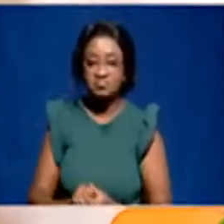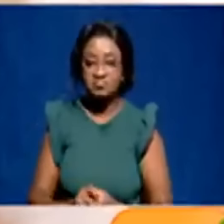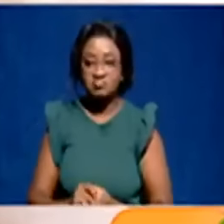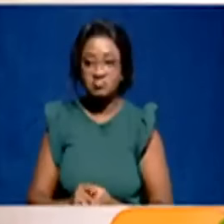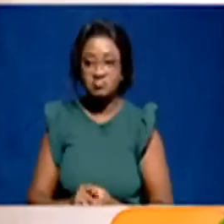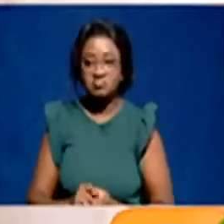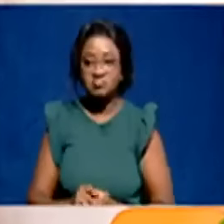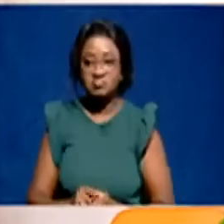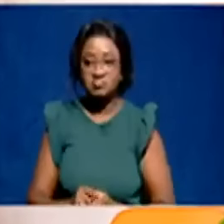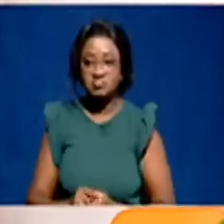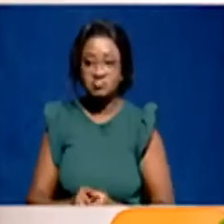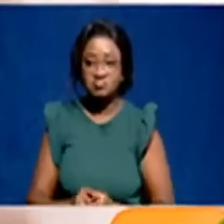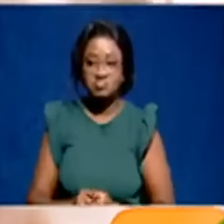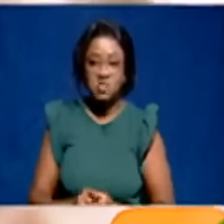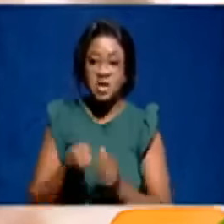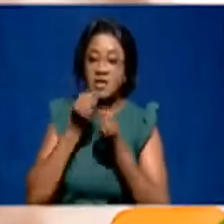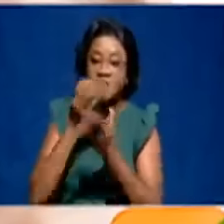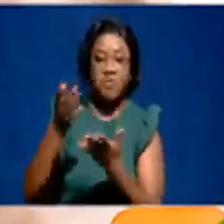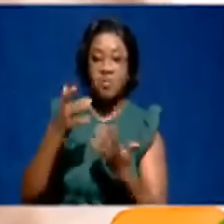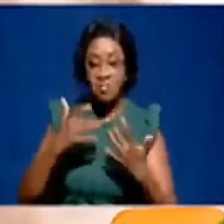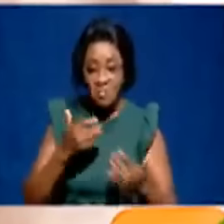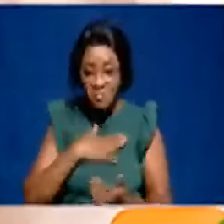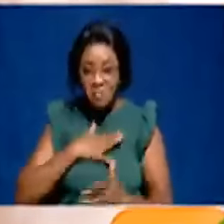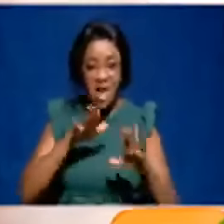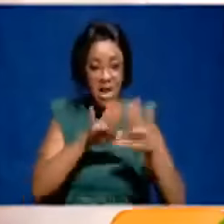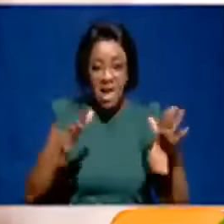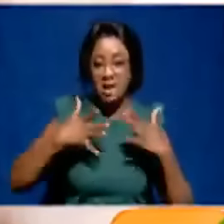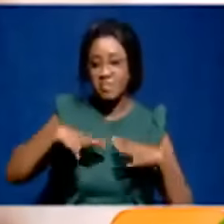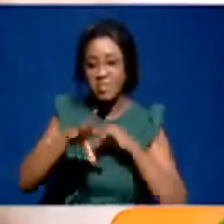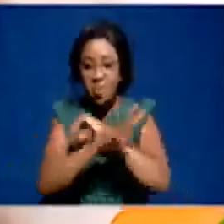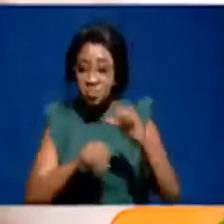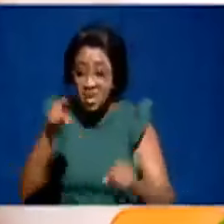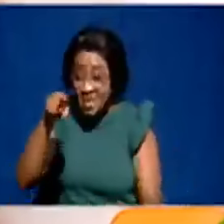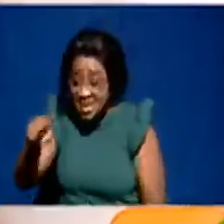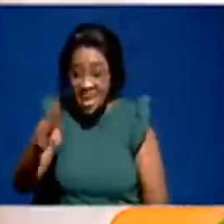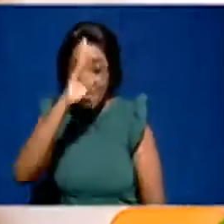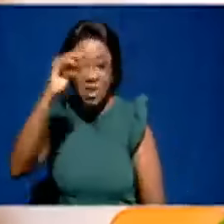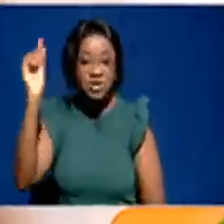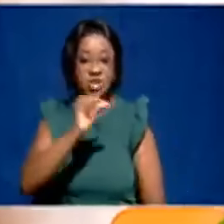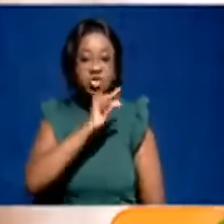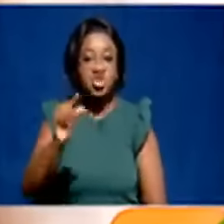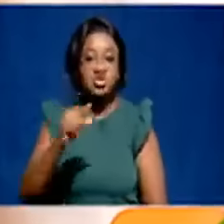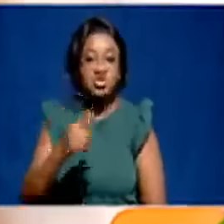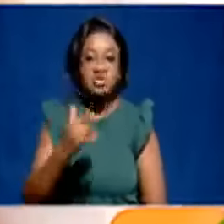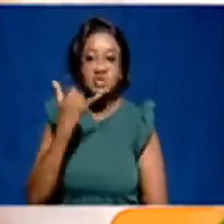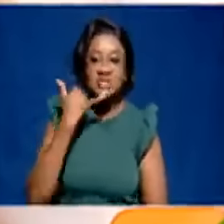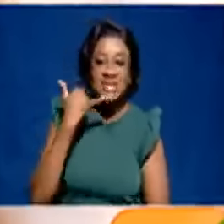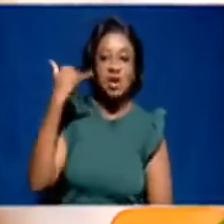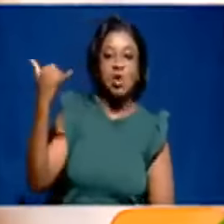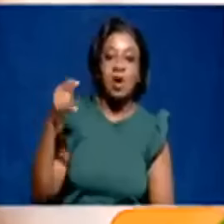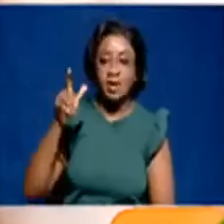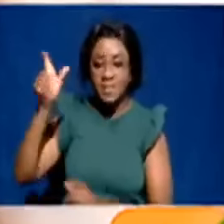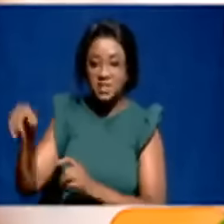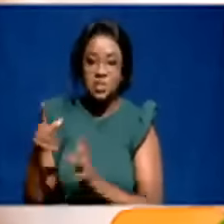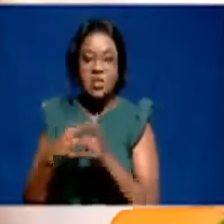kuuliza mimi nimetapeliwa, hao polisi immediately wanakupigia simu na